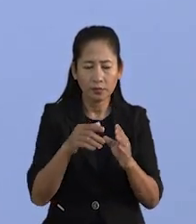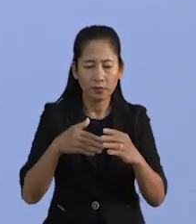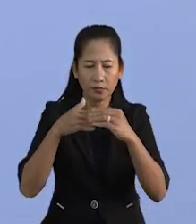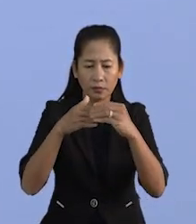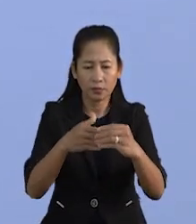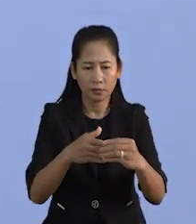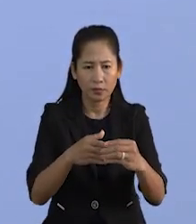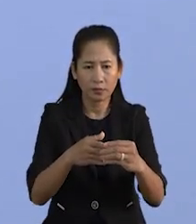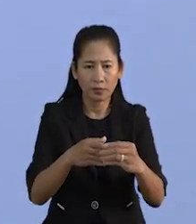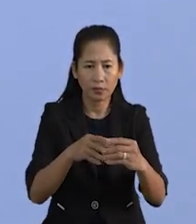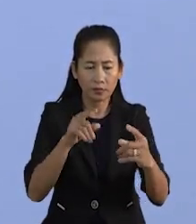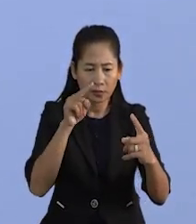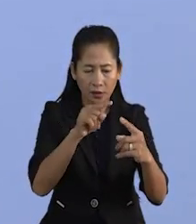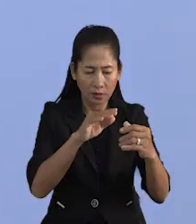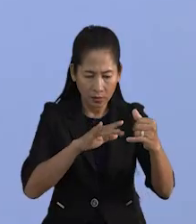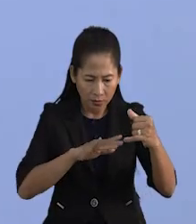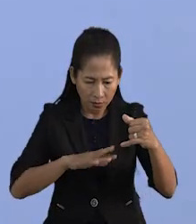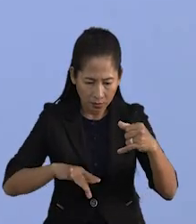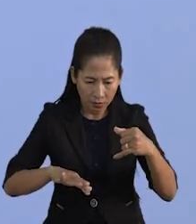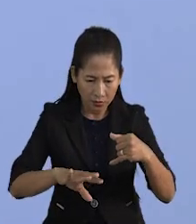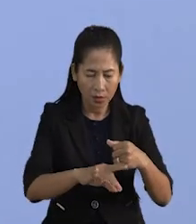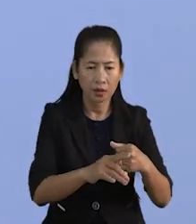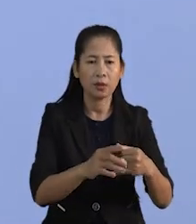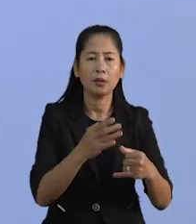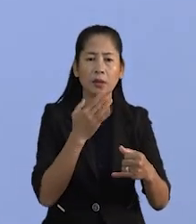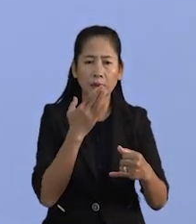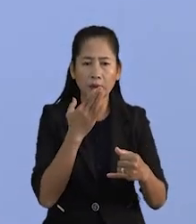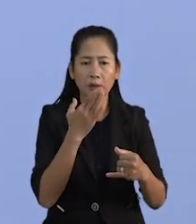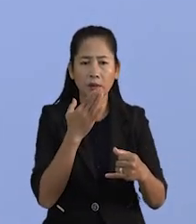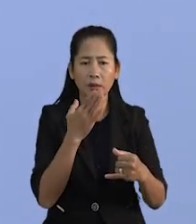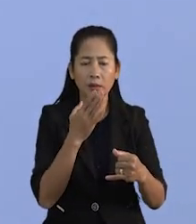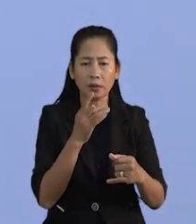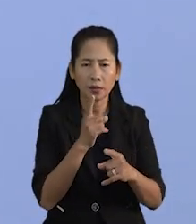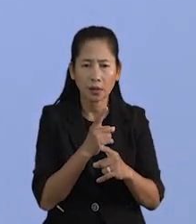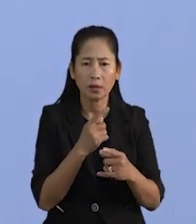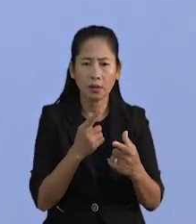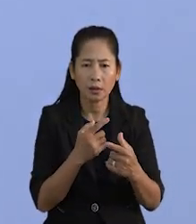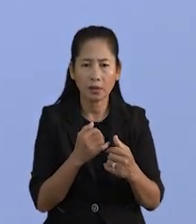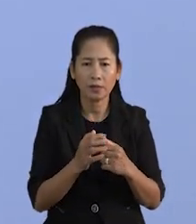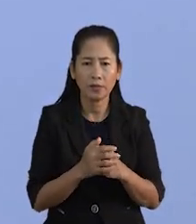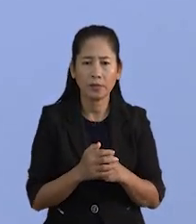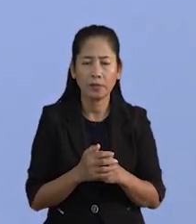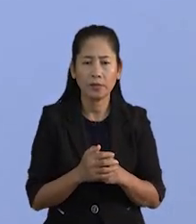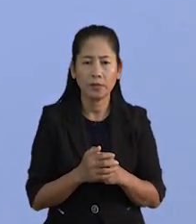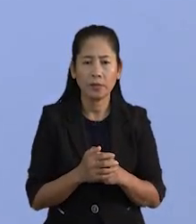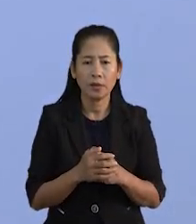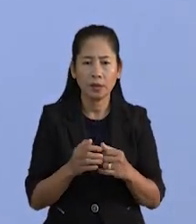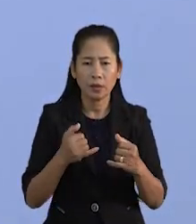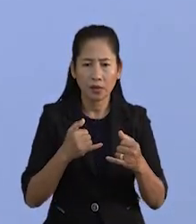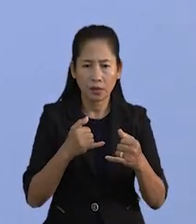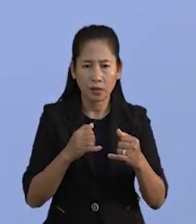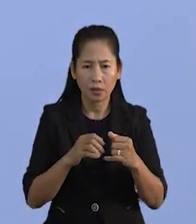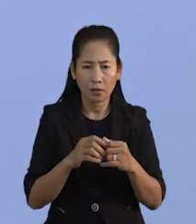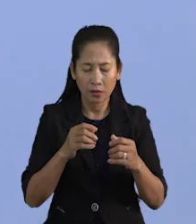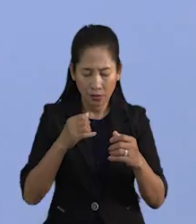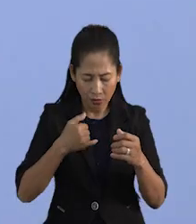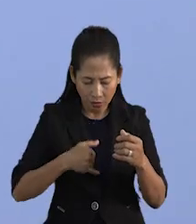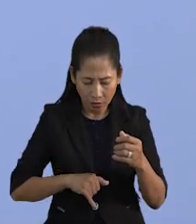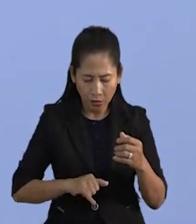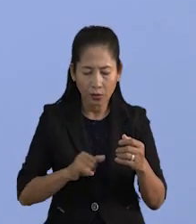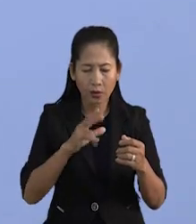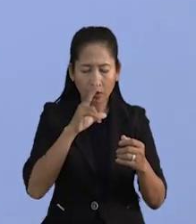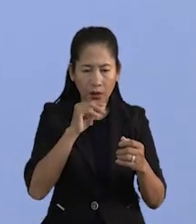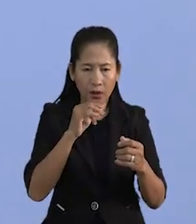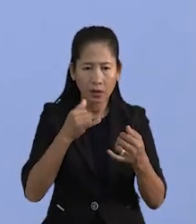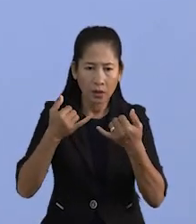កូនដល់មាត់ត្រពាំងទឹកបាទតើបន្តពីខ្លឹមសារនេះត្រូវឬទេកូនបាទកូនទានាំគ្នាចុះហែល